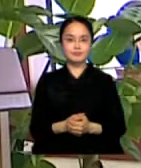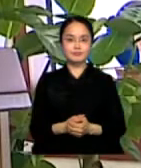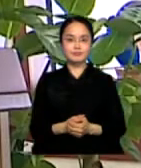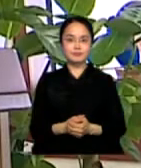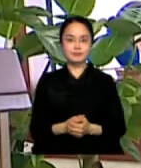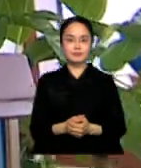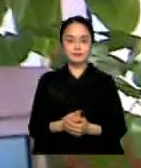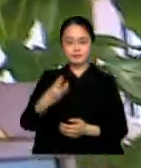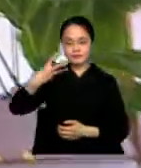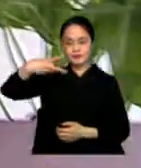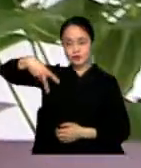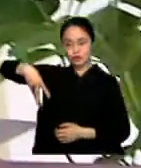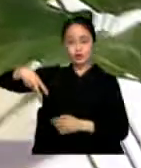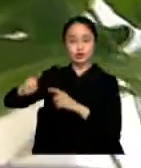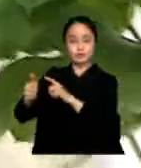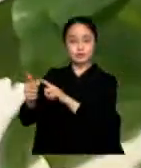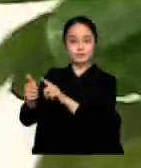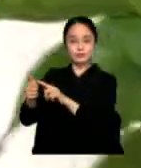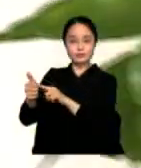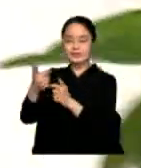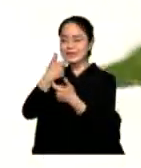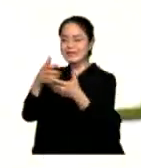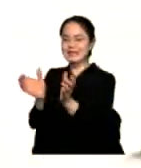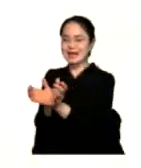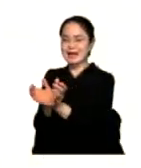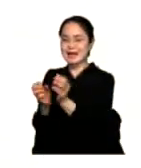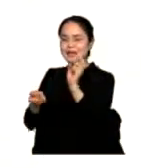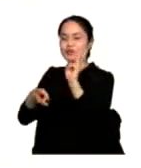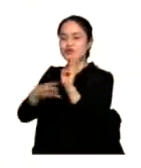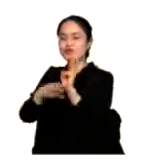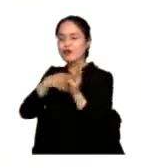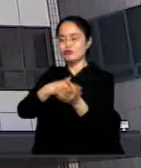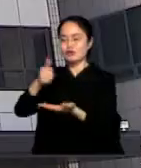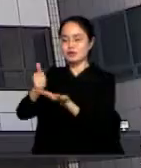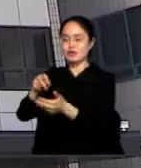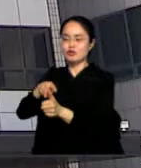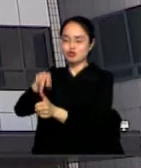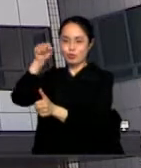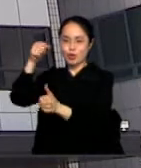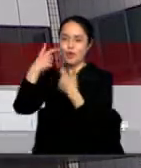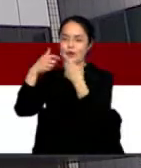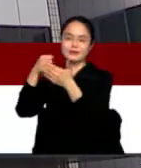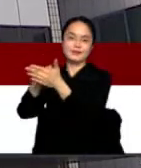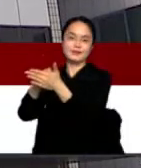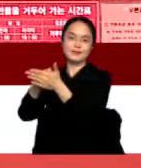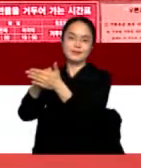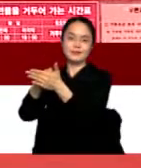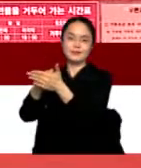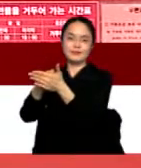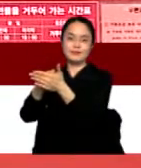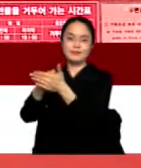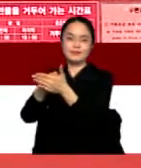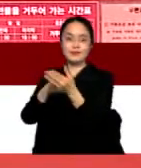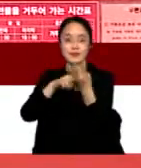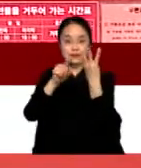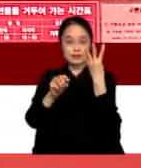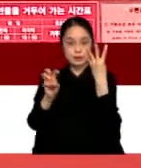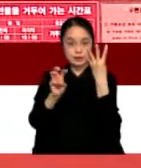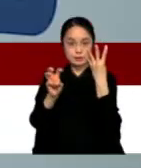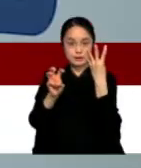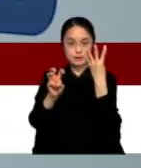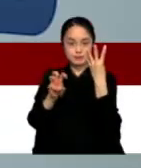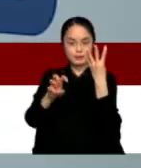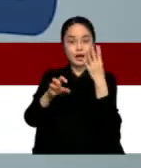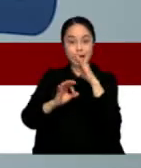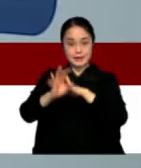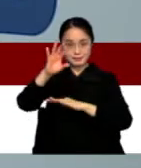6 연기 예비후보가 더불어 민주당 중랑 구청장 최종 후보로 확정됐습니다 31 오전 더불어 민주당 최고위원 회의를 통해 유